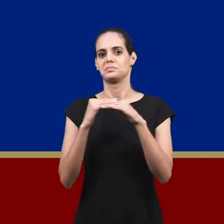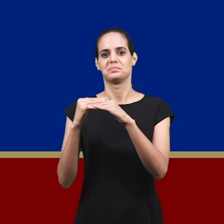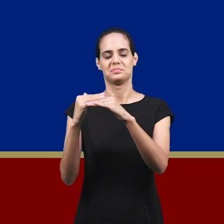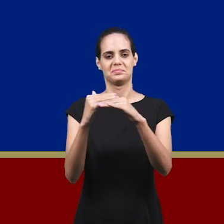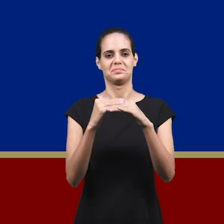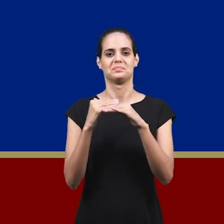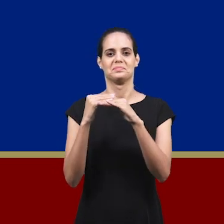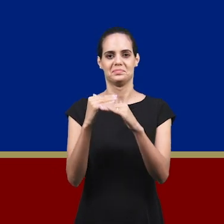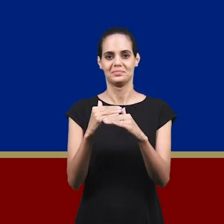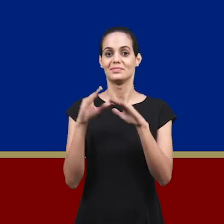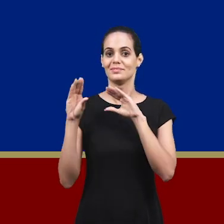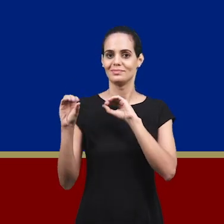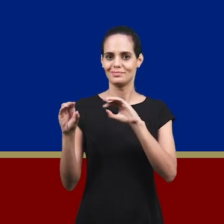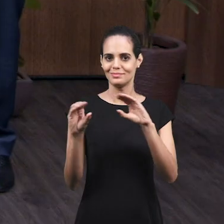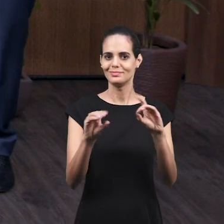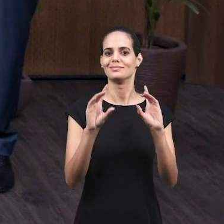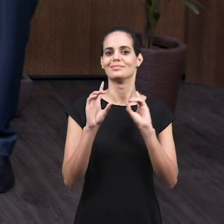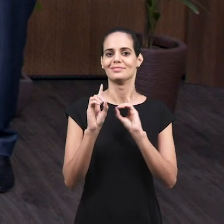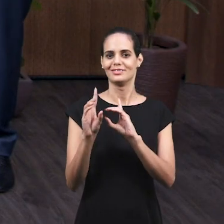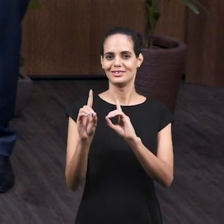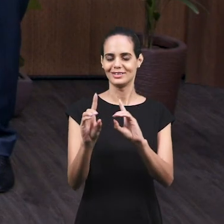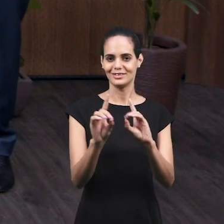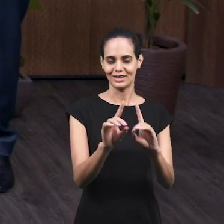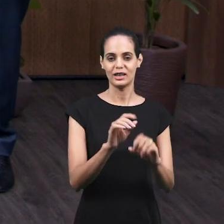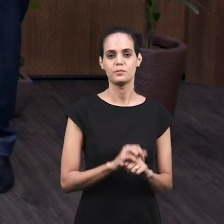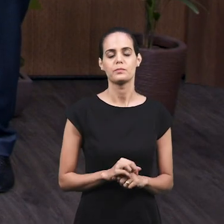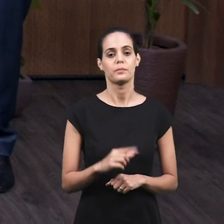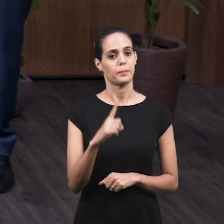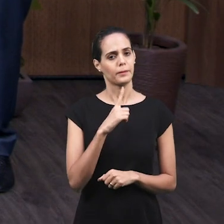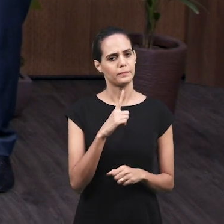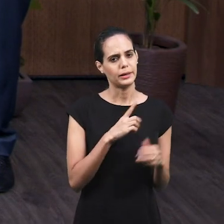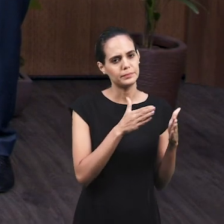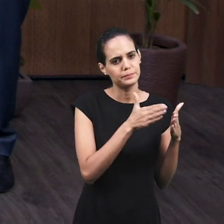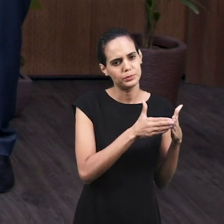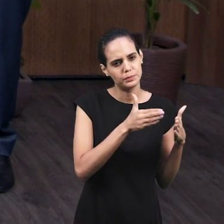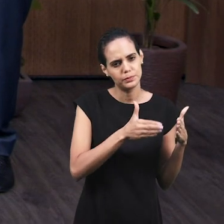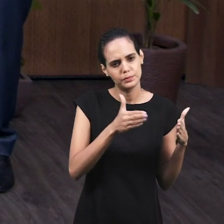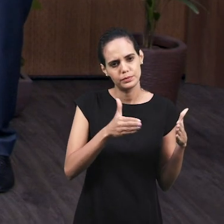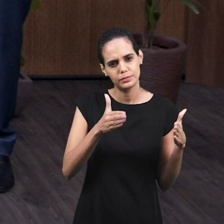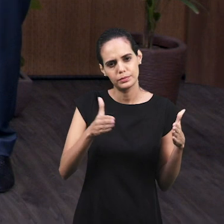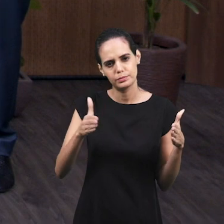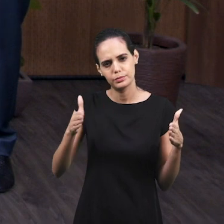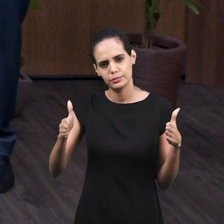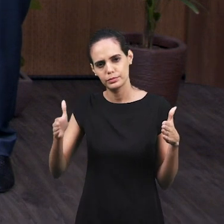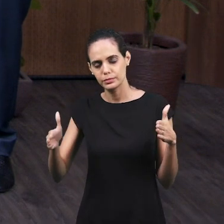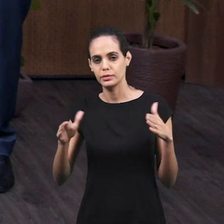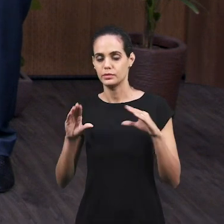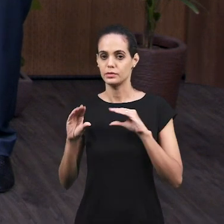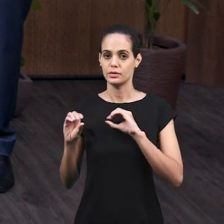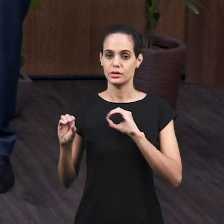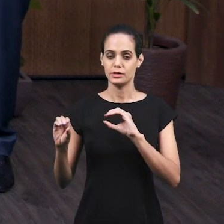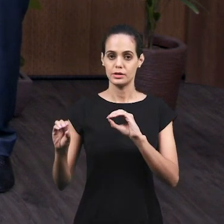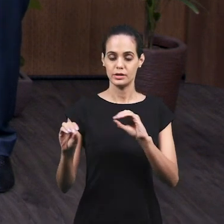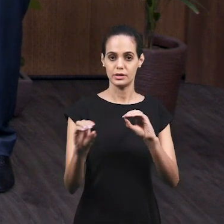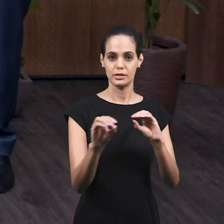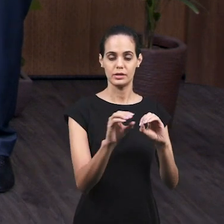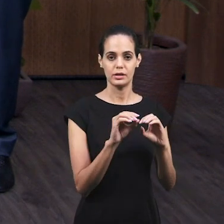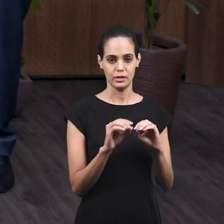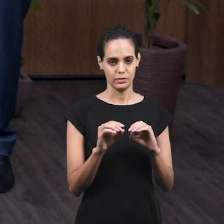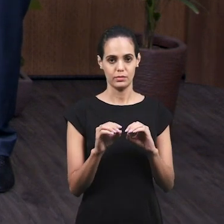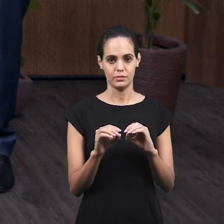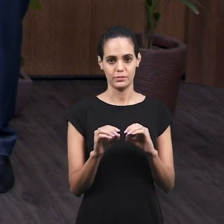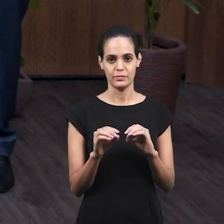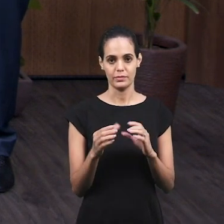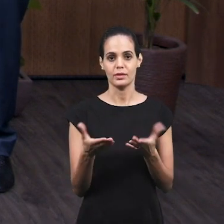être syntonisée avec les enseignements doctrinaires. Même pourquoi cette séquence, cette dernière heure